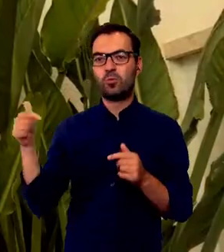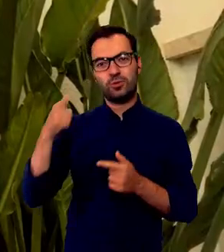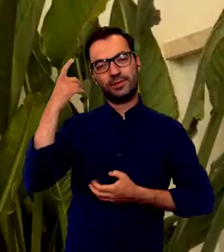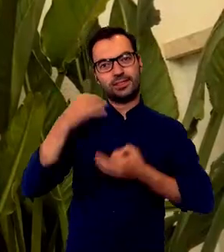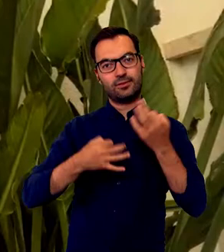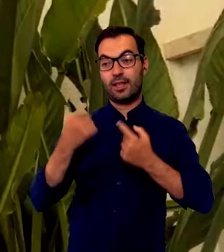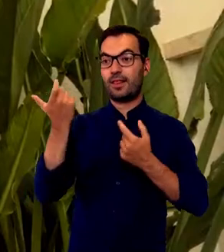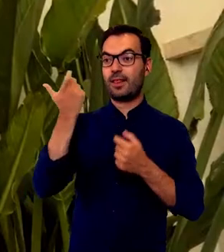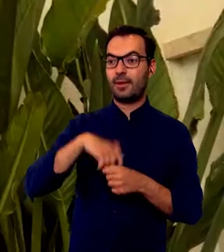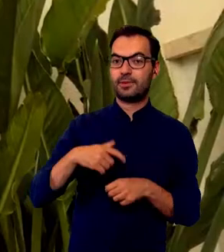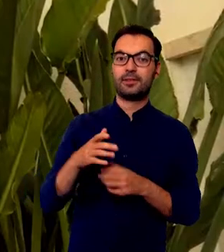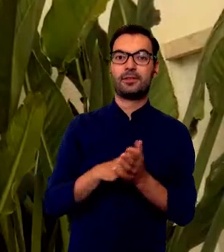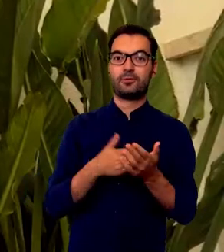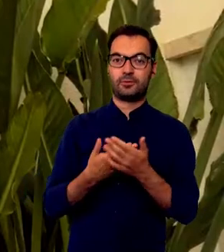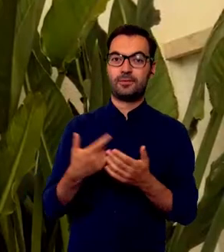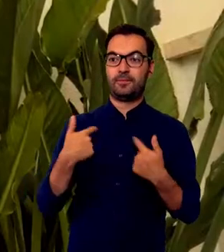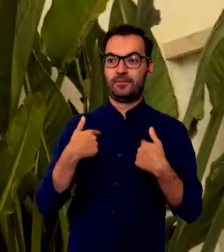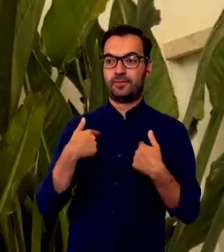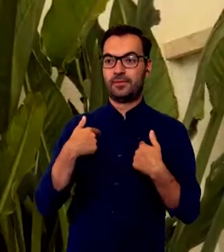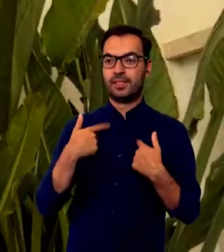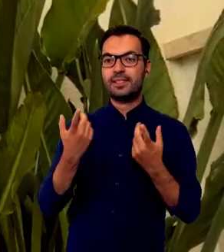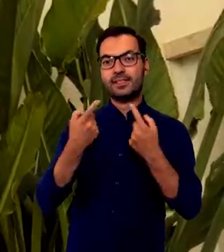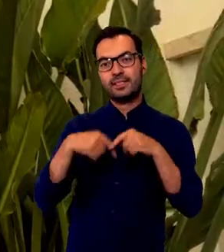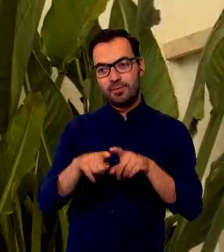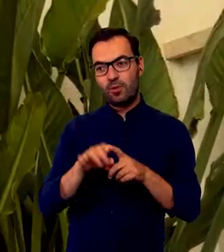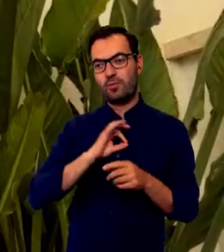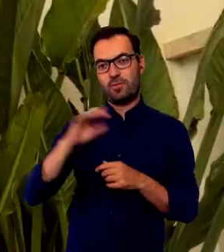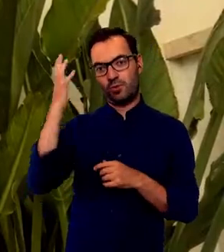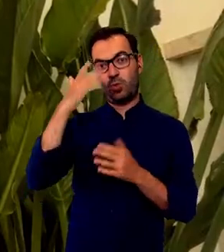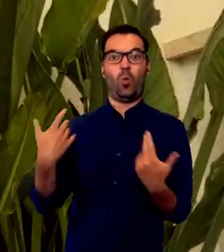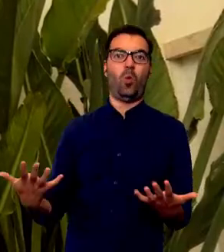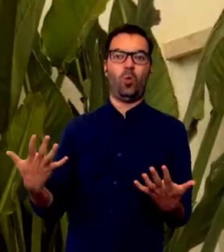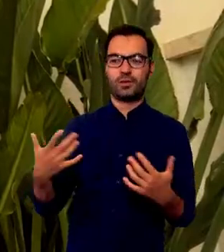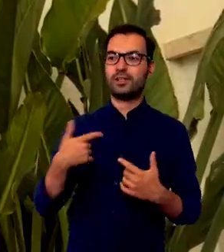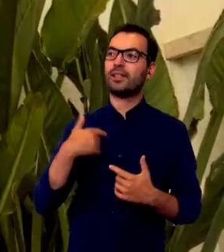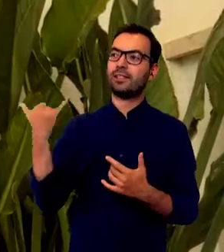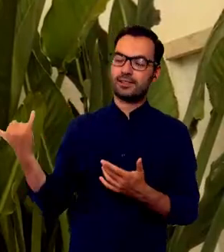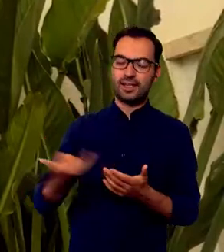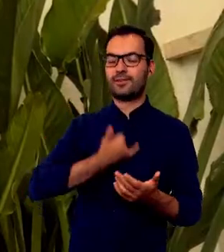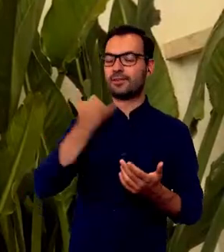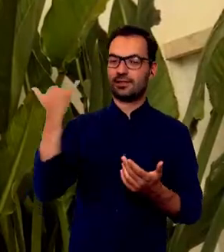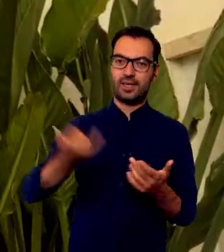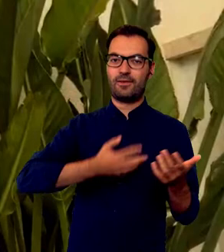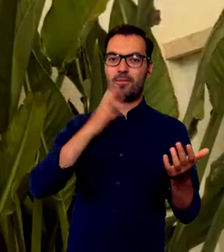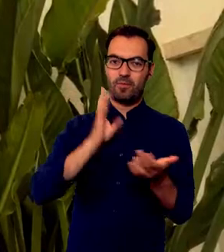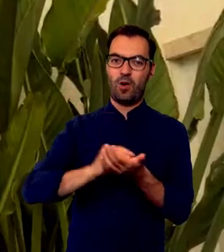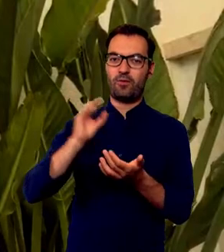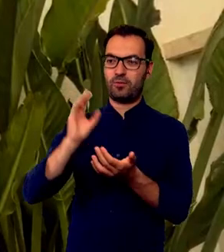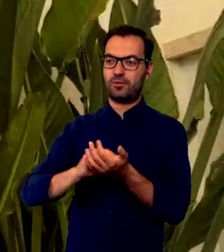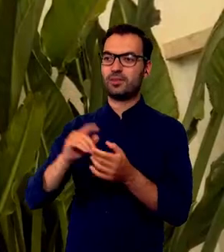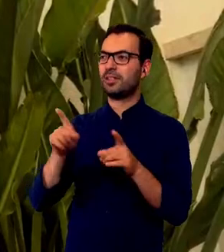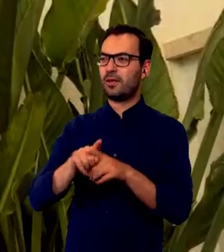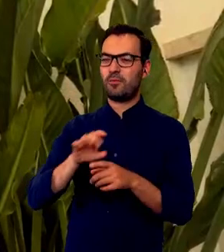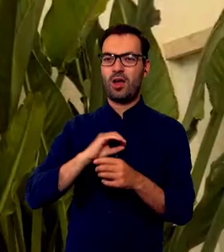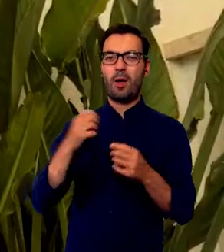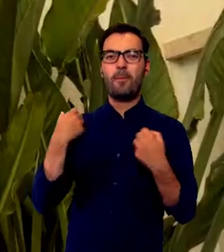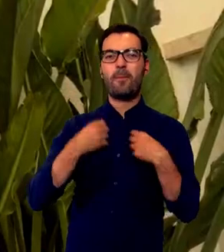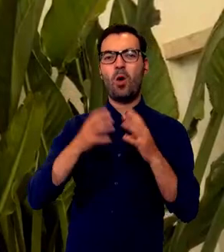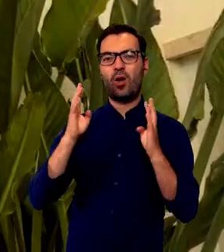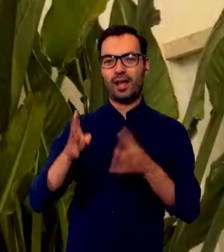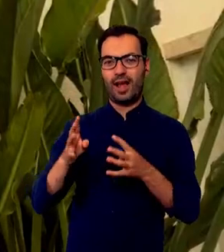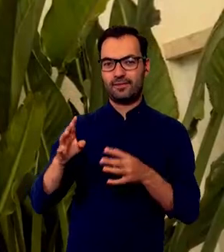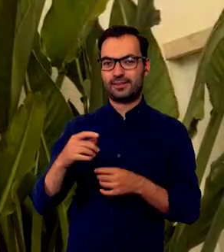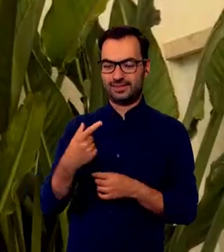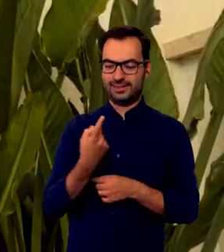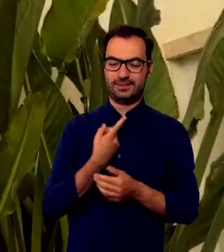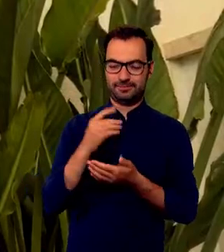Dla mnie bajką jest to na przykład, że ja spełniam i realizuję swoje marzenia, ale ja zawsze powtarzam, zresztą powtarzałam to przy premierze mojej autobiografii, którą sama